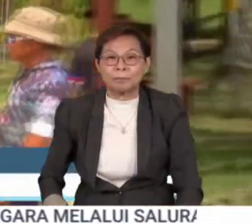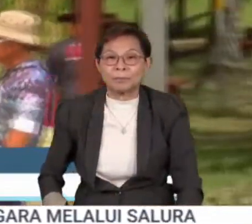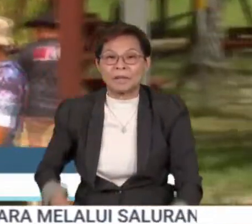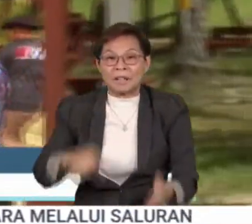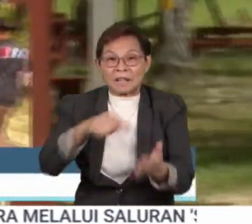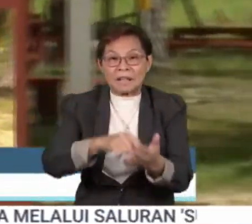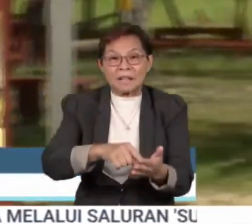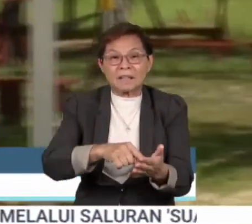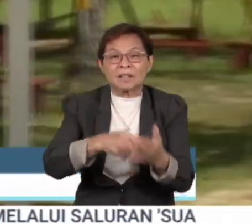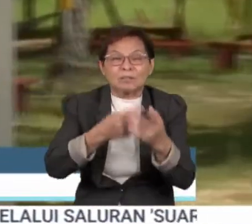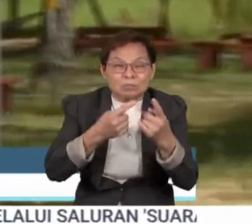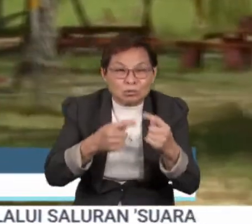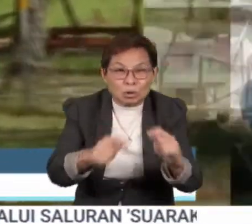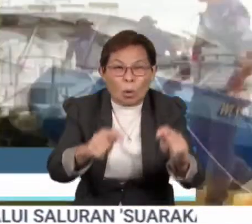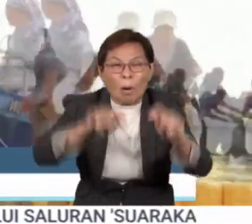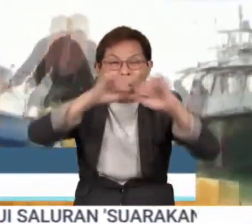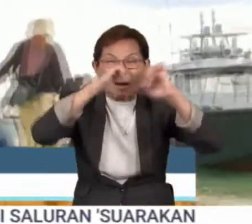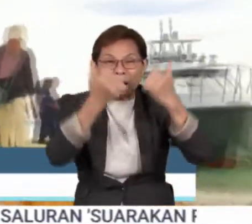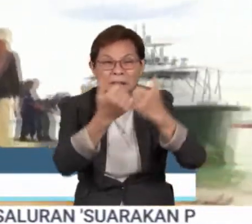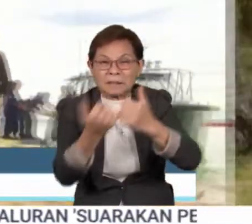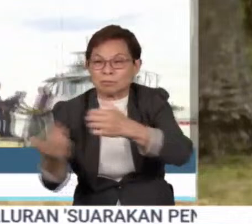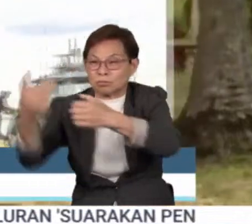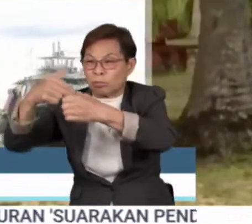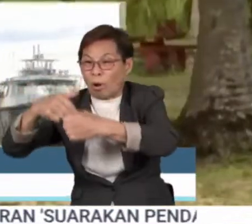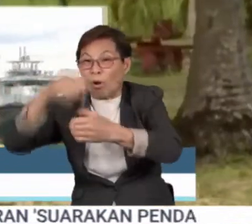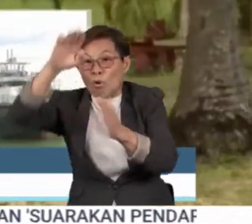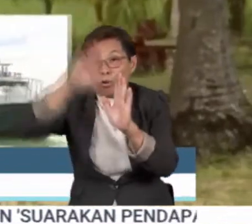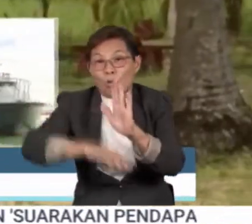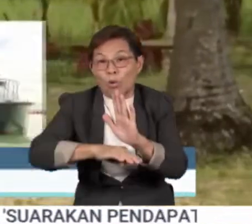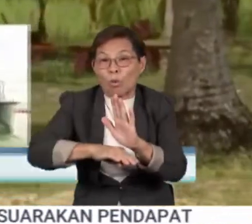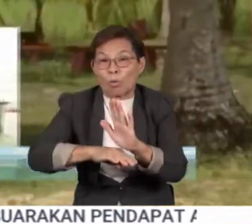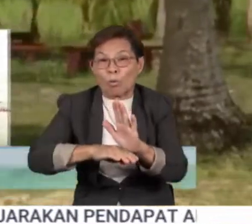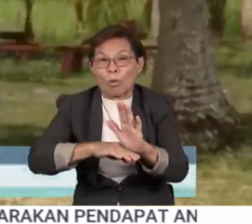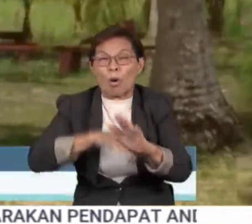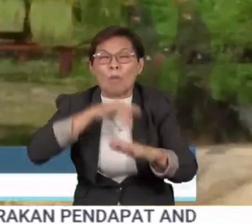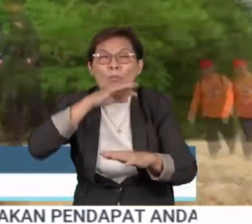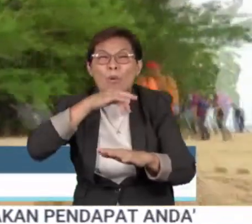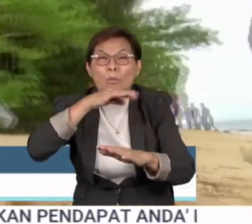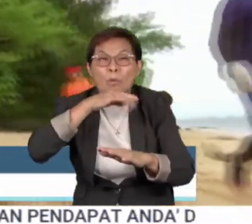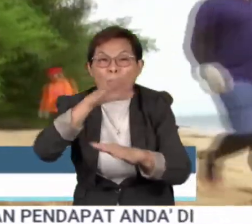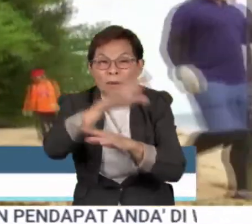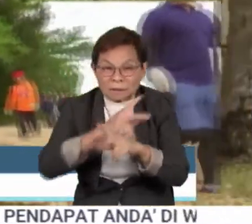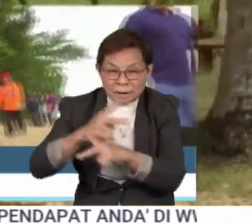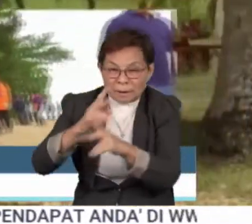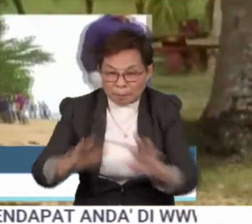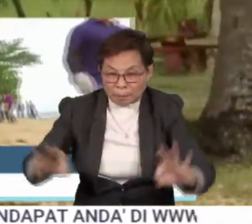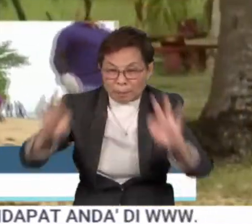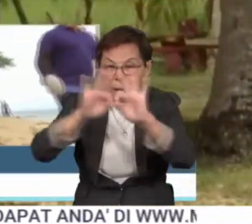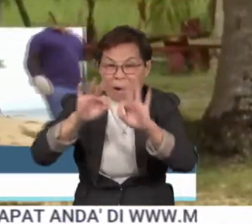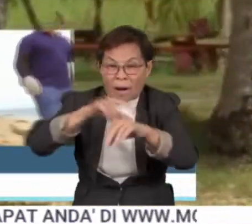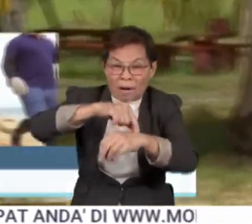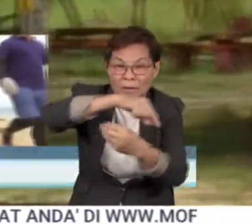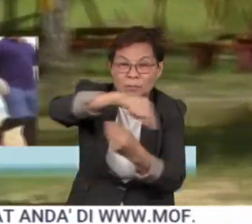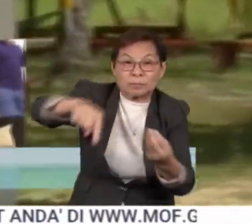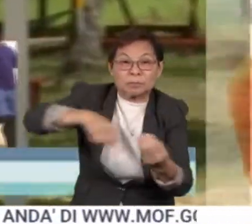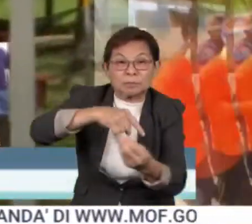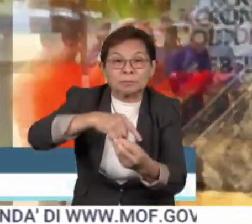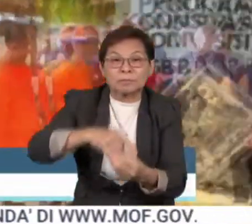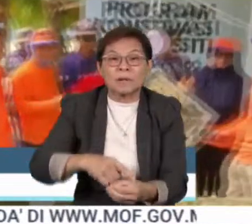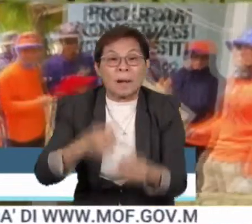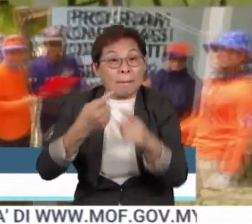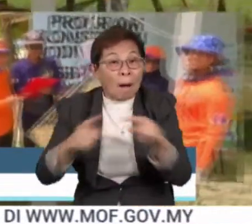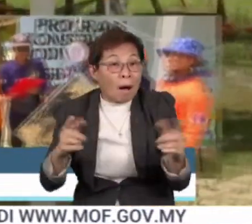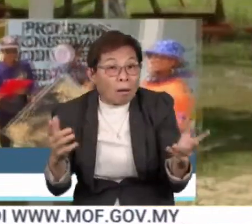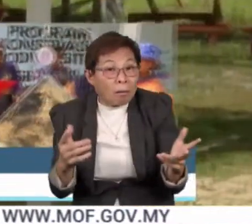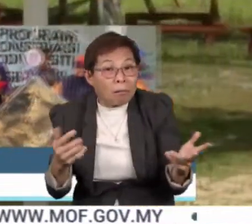Ini antara usaha agensi terlibat dalam mengurangkan kesan pencemaran dan menjaga kebersihan alam sekitar. Bagaimana